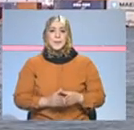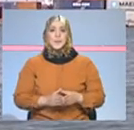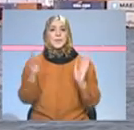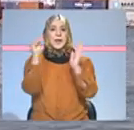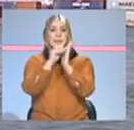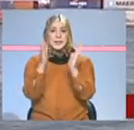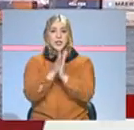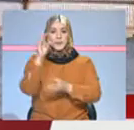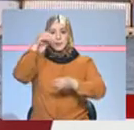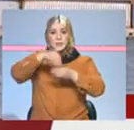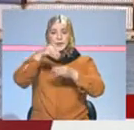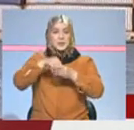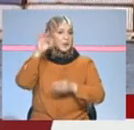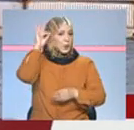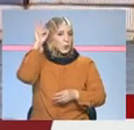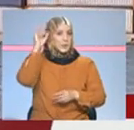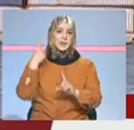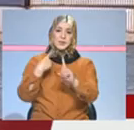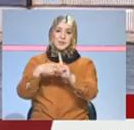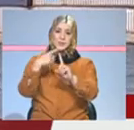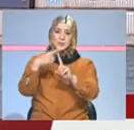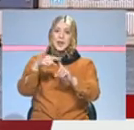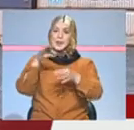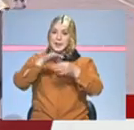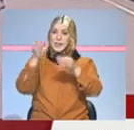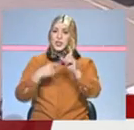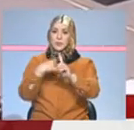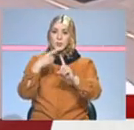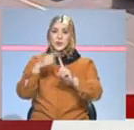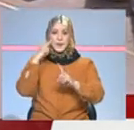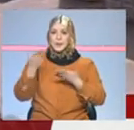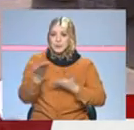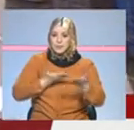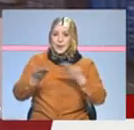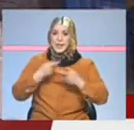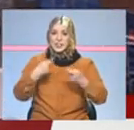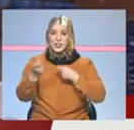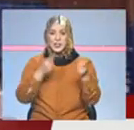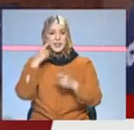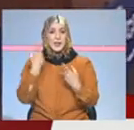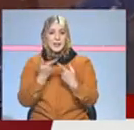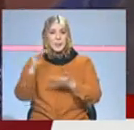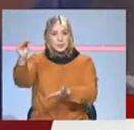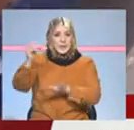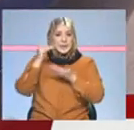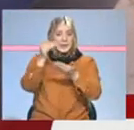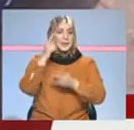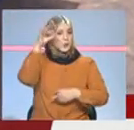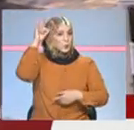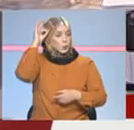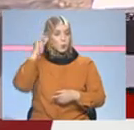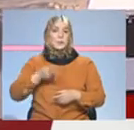سجل الاقتصاد الوطني نتائج إيجابية على مستوى المبادلات التجارية إثر تحسن نسبة صادرات البلاد بأكثر